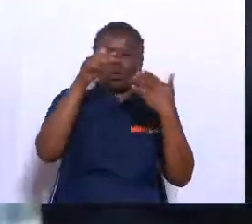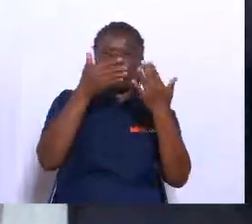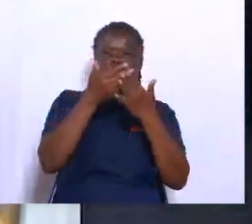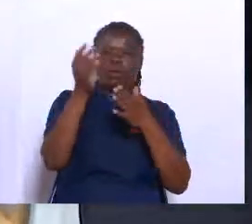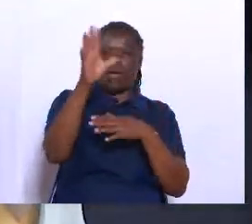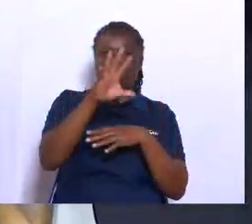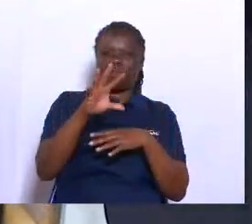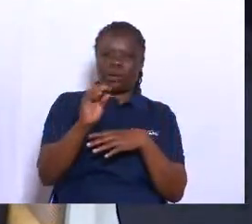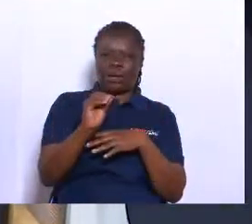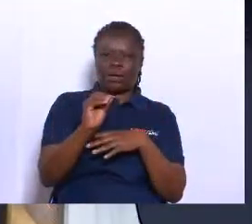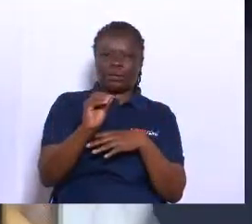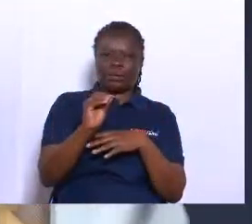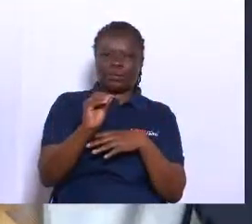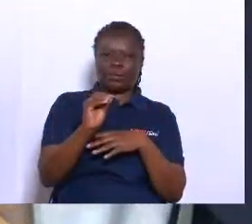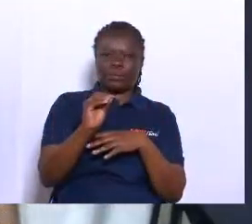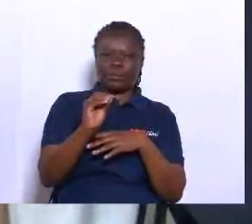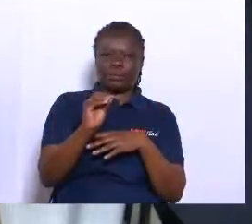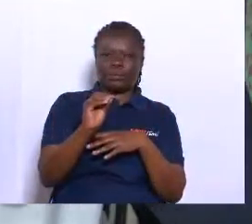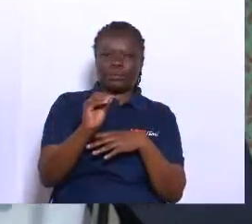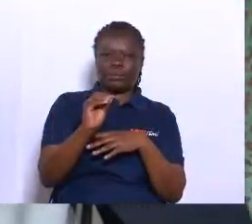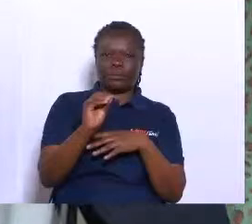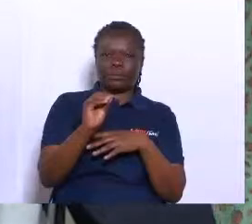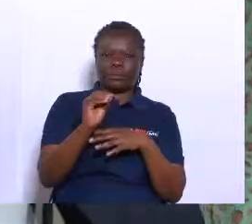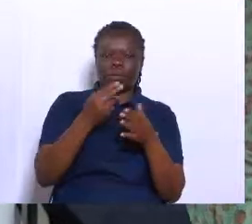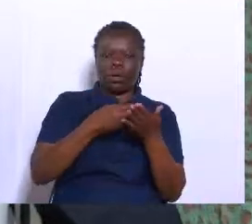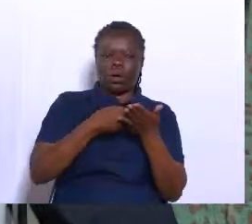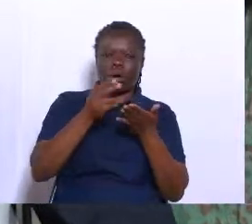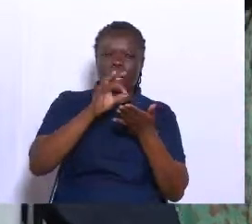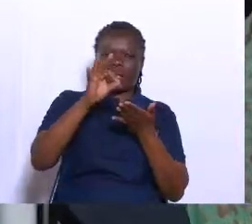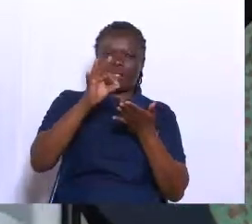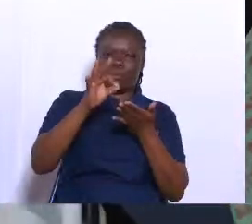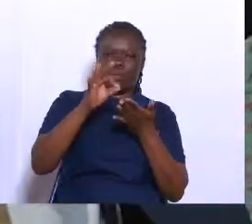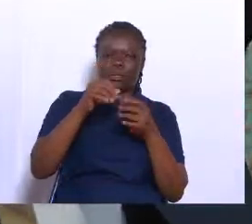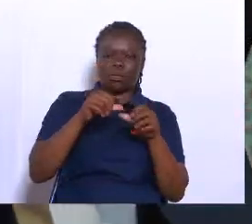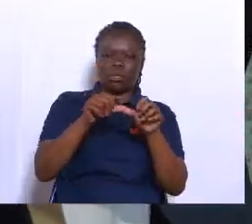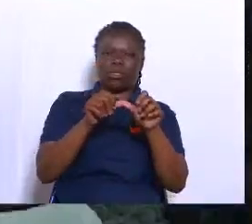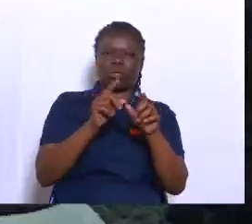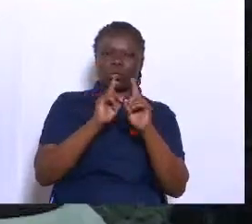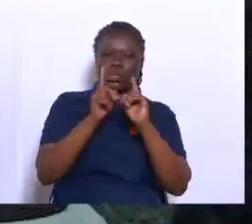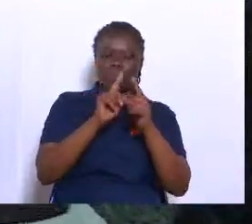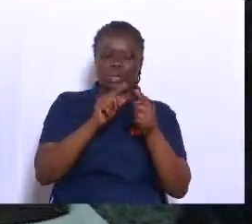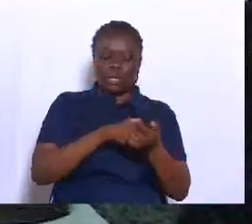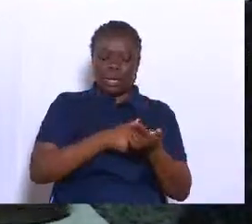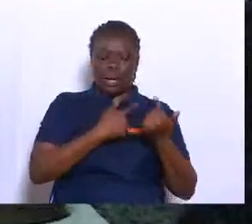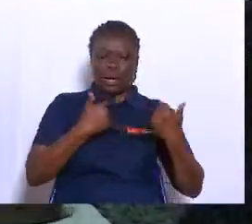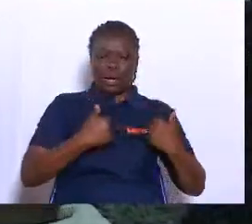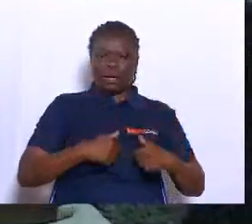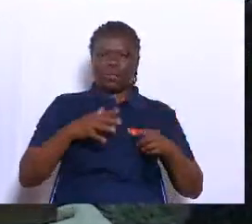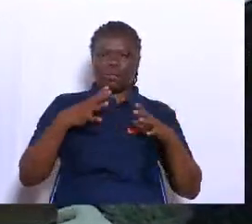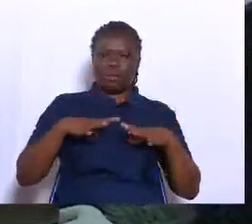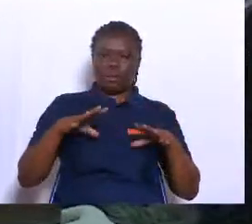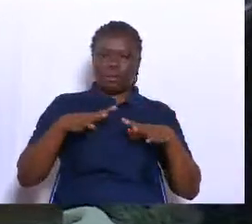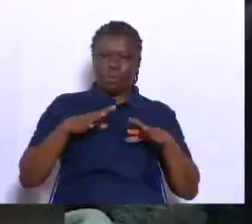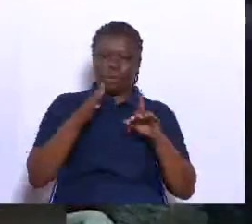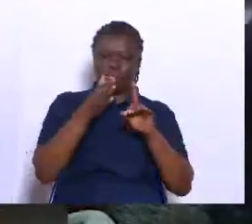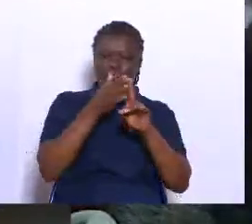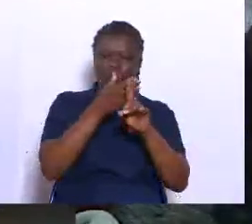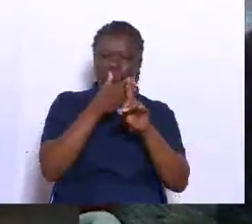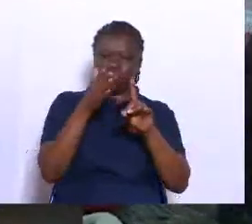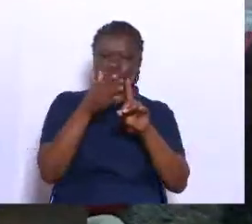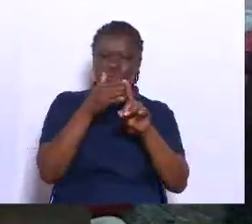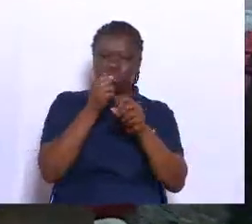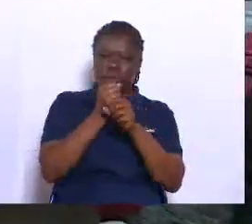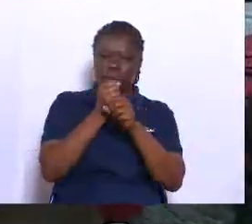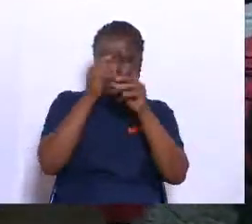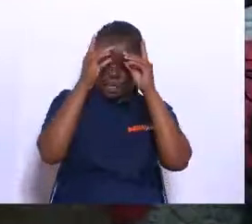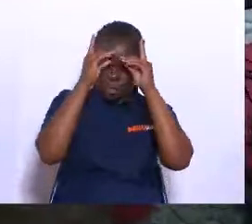Popote pale, katika bara la Afrika, Roho wa Mungu anaendelea kuongea na mioyo ya watu na kuwashawishi kufanya maamuzi.